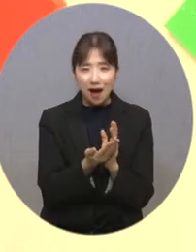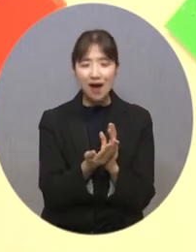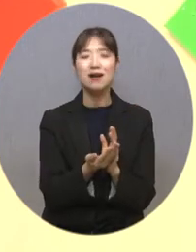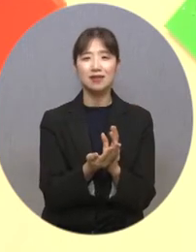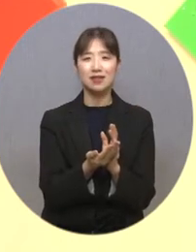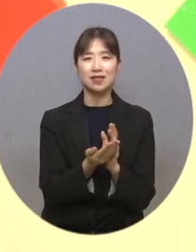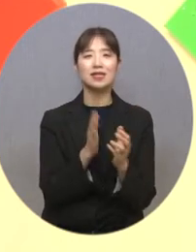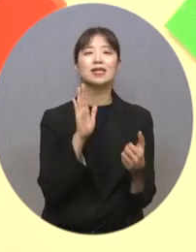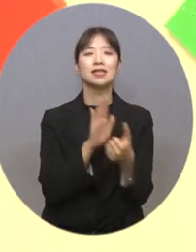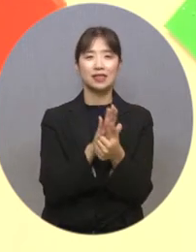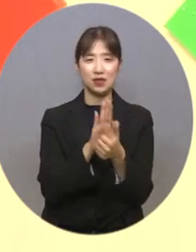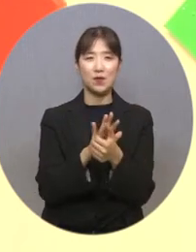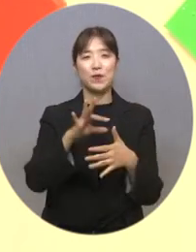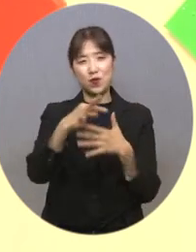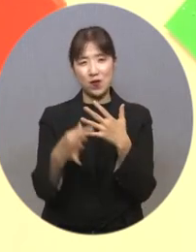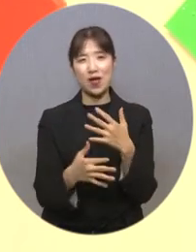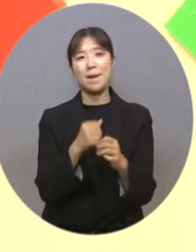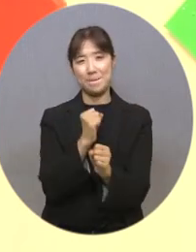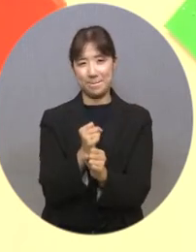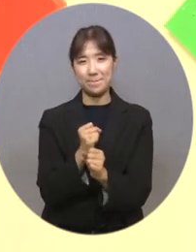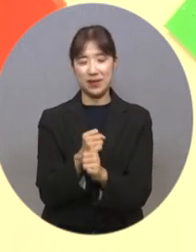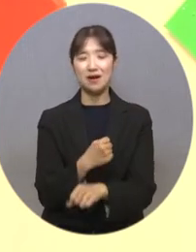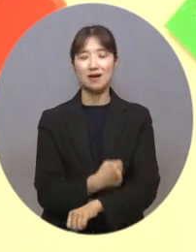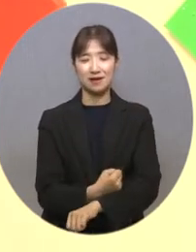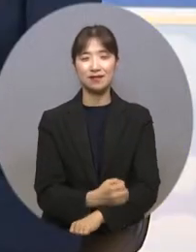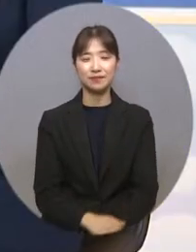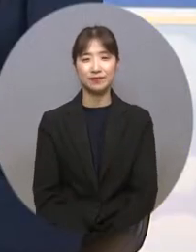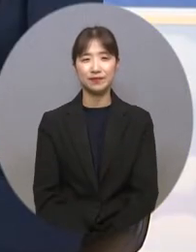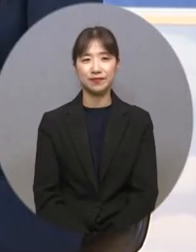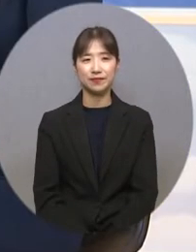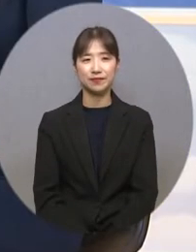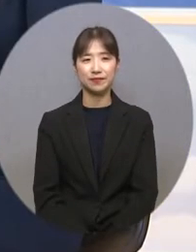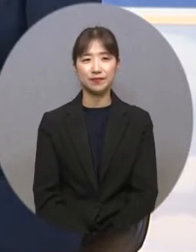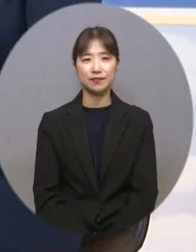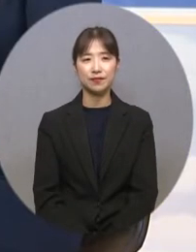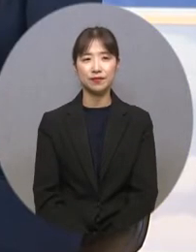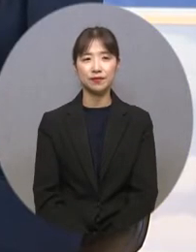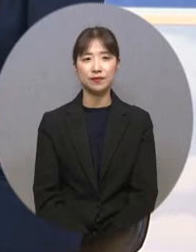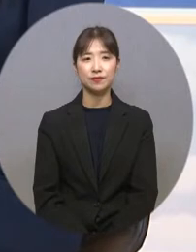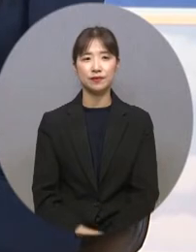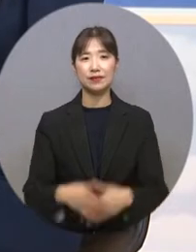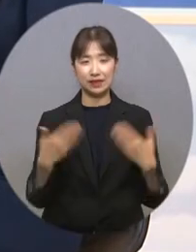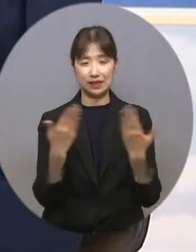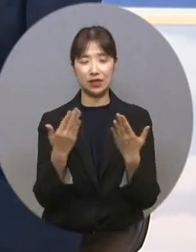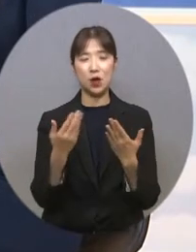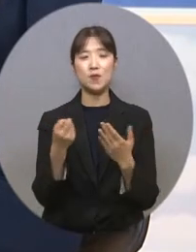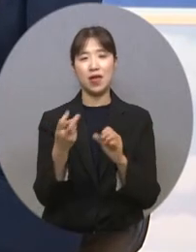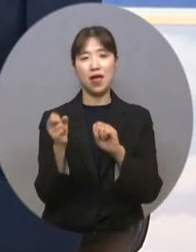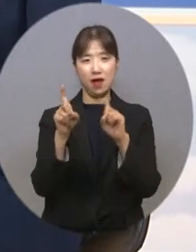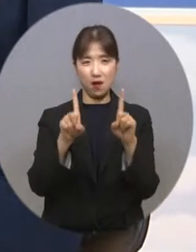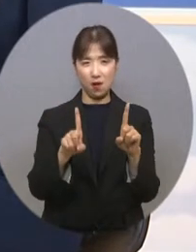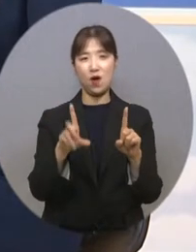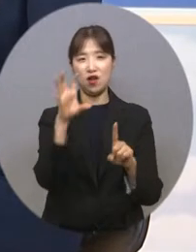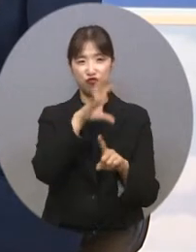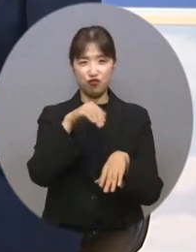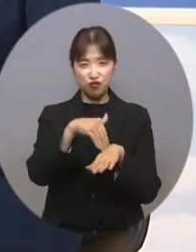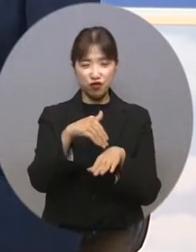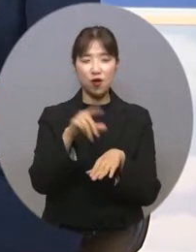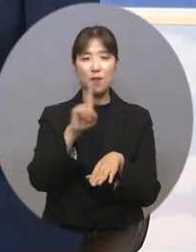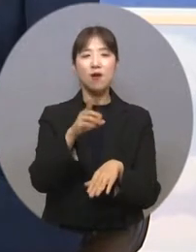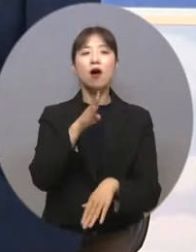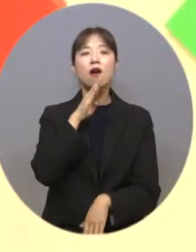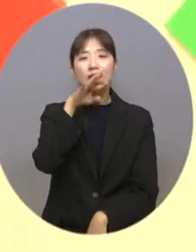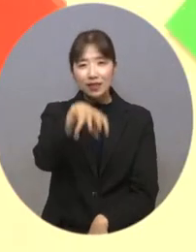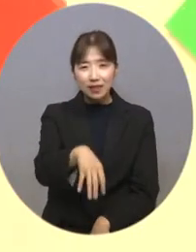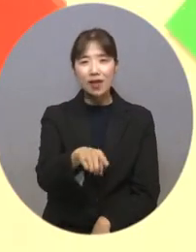이제 저희들이 프로그램을 진행 이렇게 하고 있는데요. 네. 이제 직업 재활 훈련의 어떤 경우 이제 현장 평가를